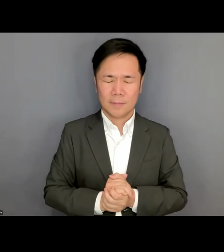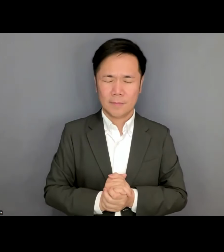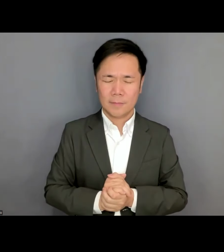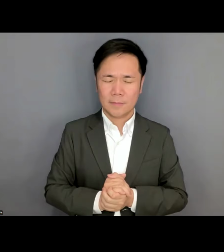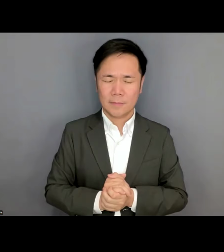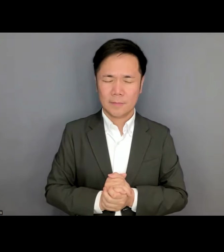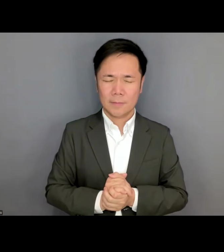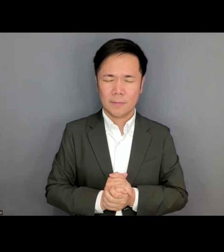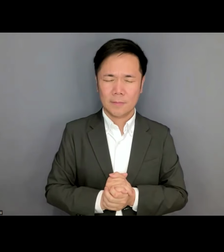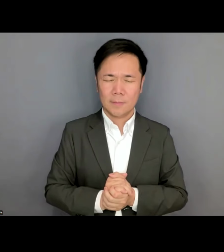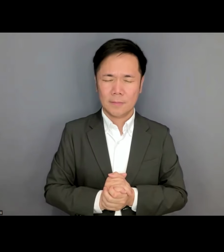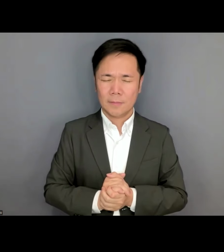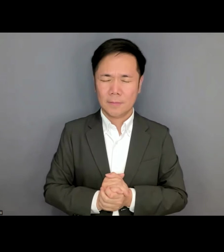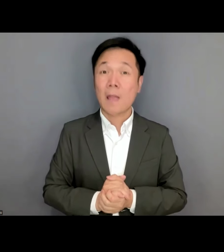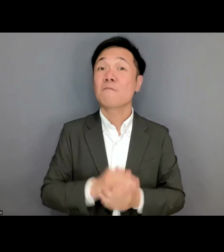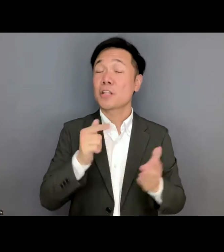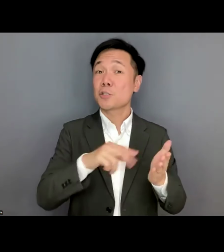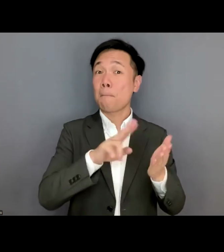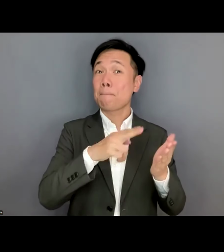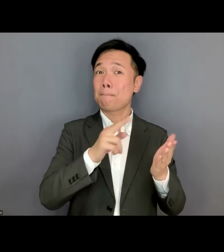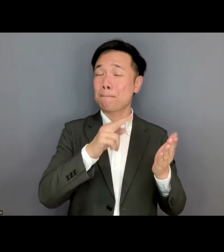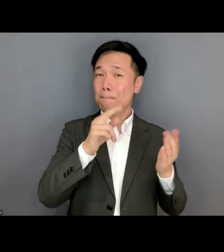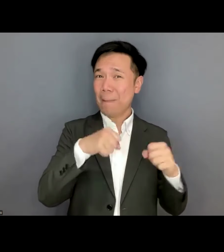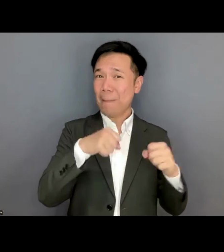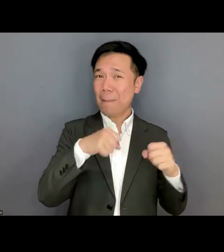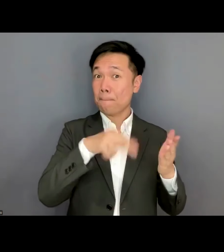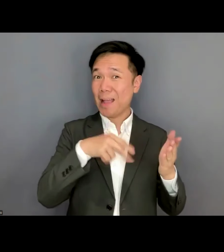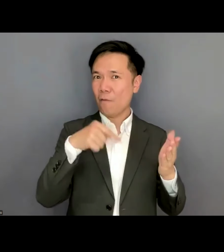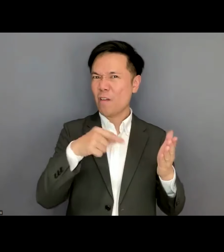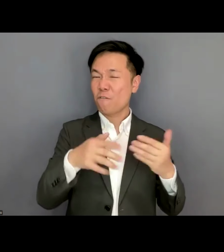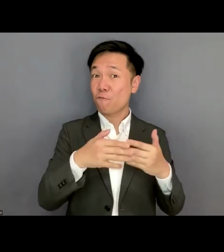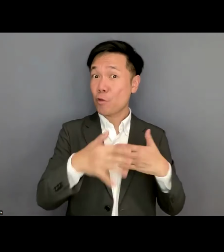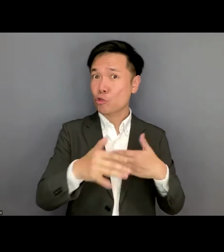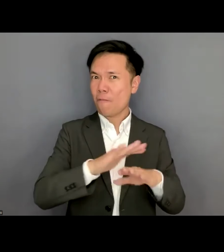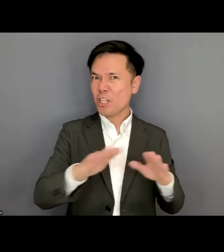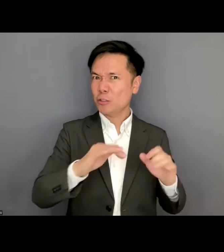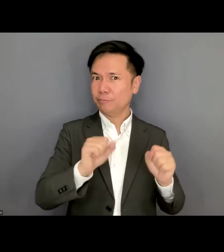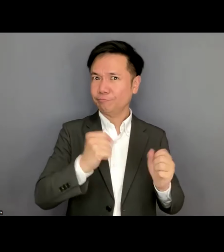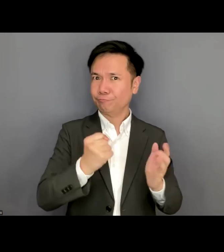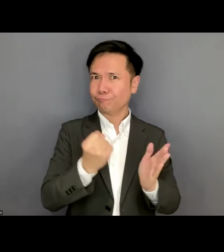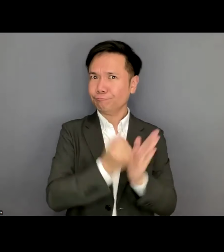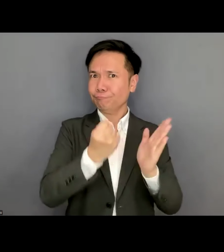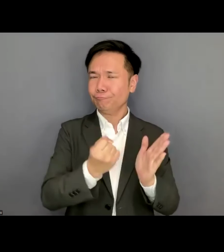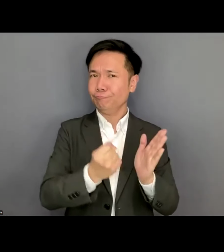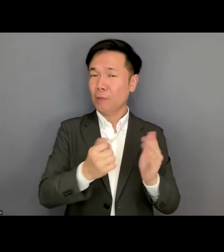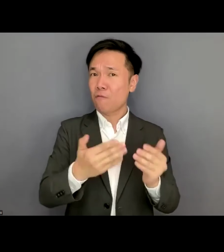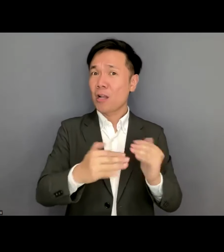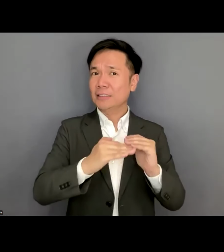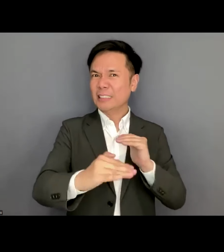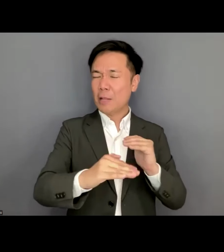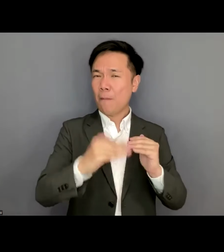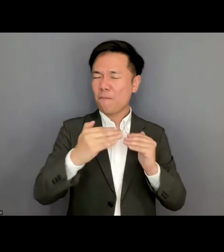adoptés within the Pact for the sont Future aux objectifs de développement durable et à la of COP the de sustainable 2015 qui future ont